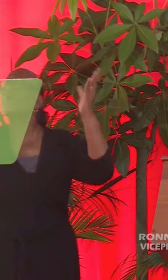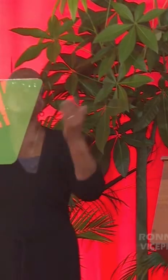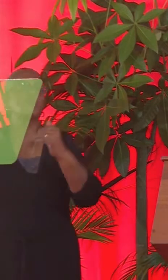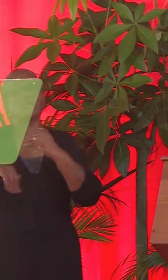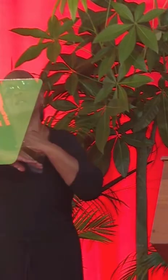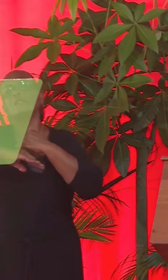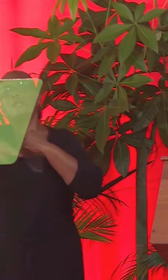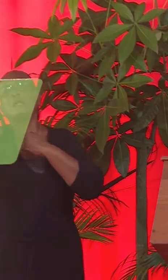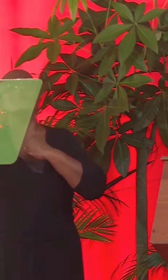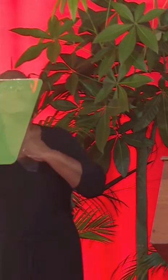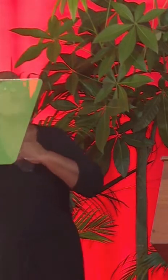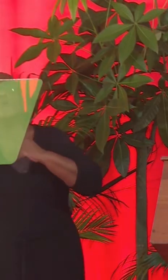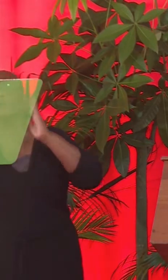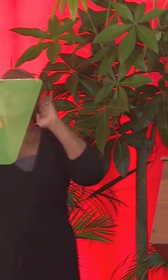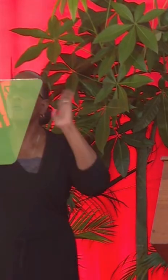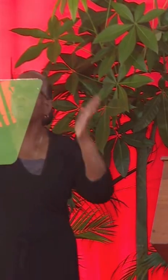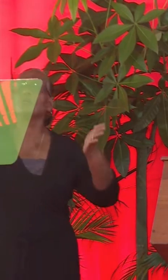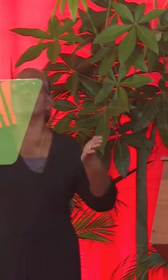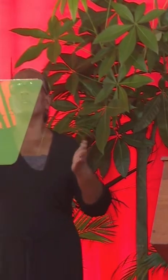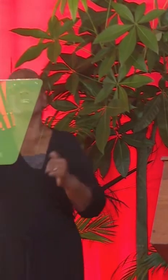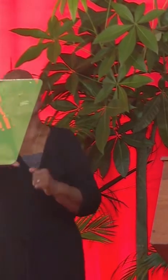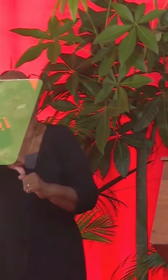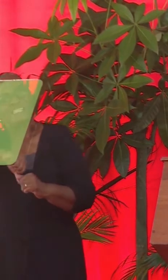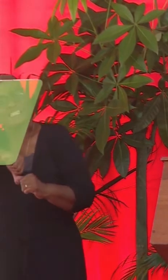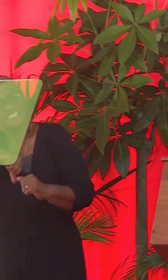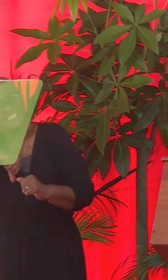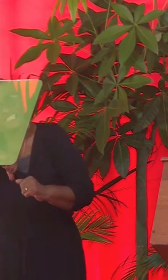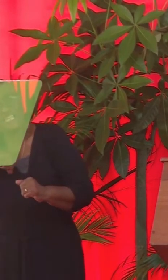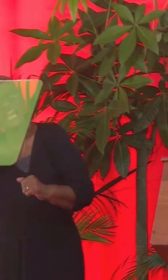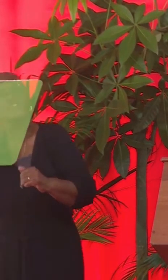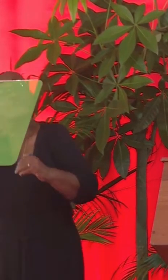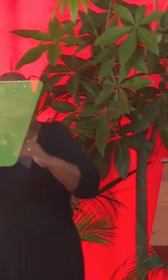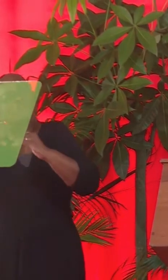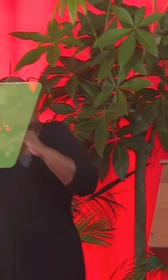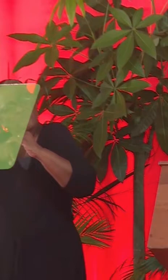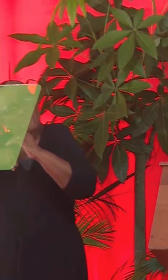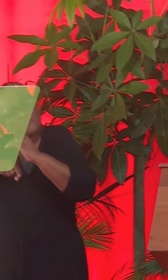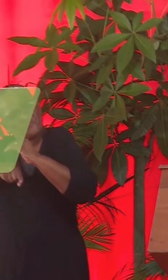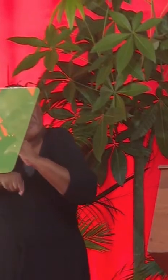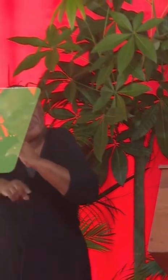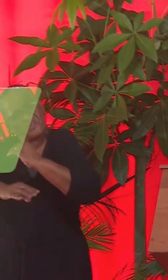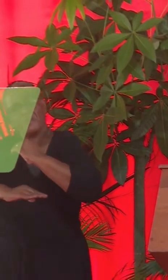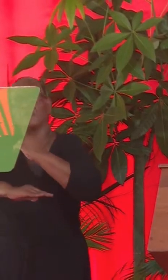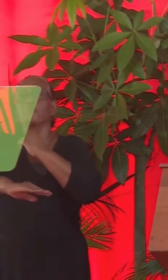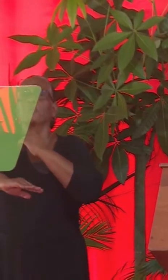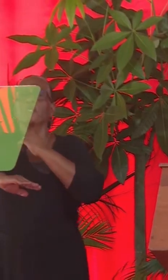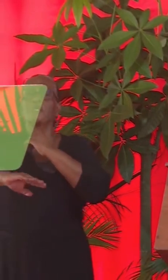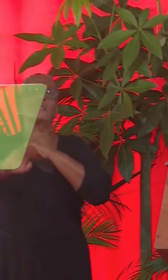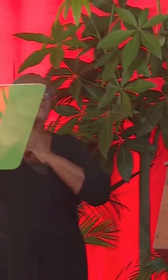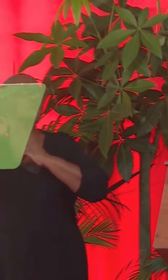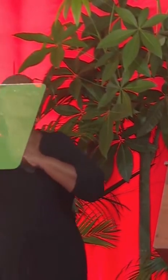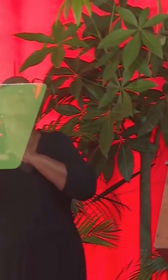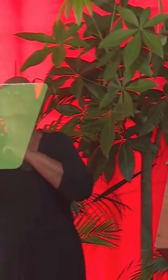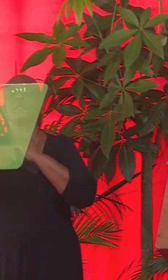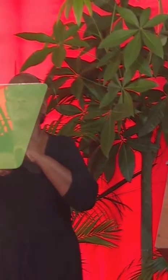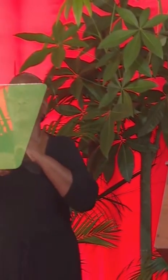land te horen was, zelf vanuit het verre binnenland, heeft ons bereikt.